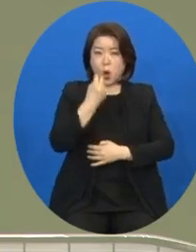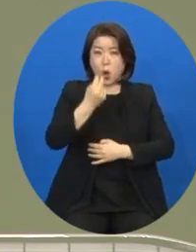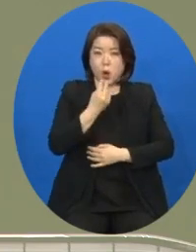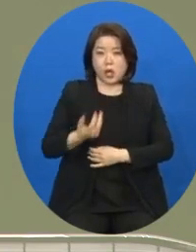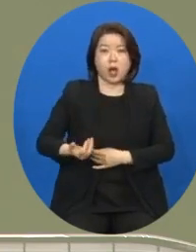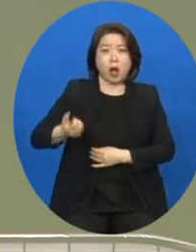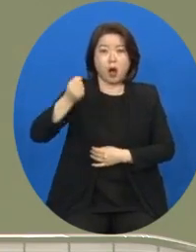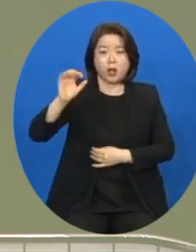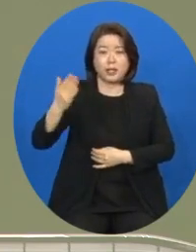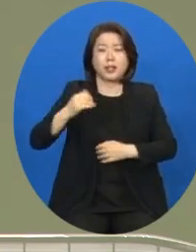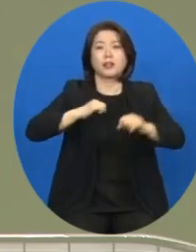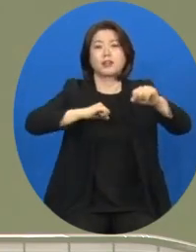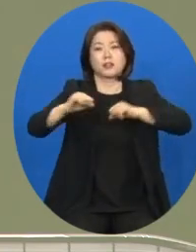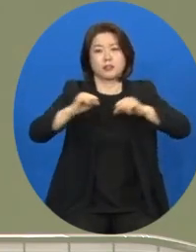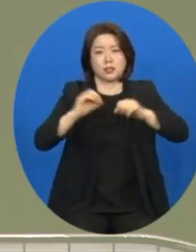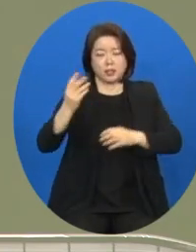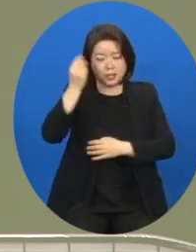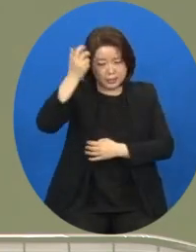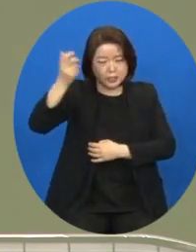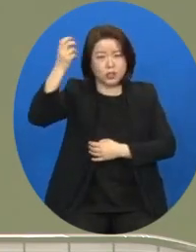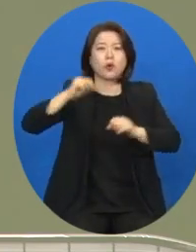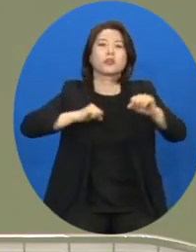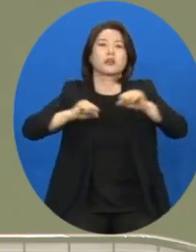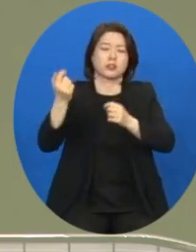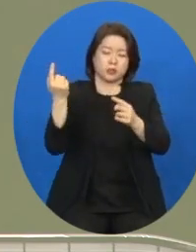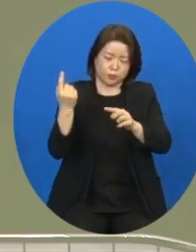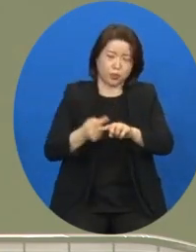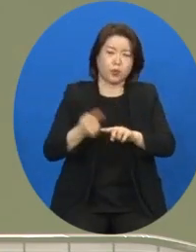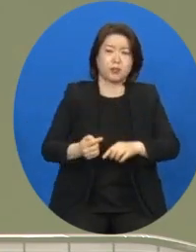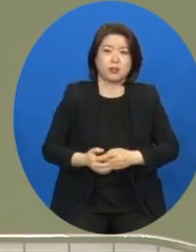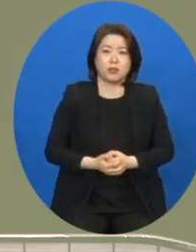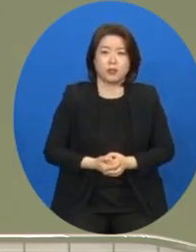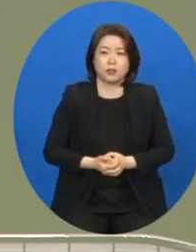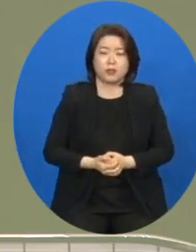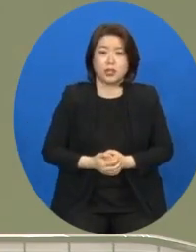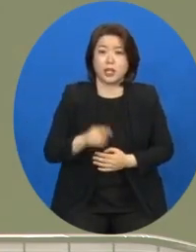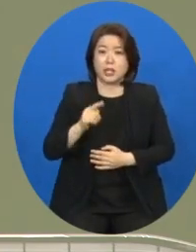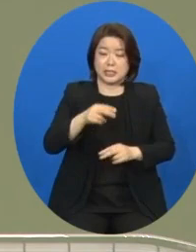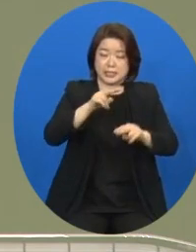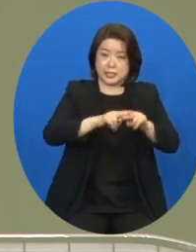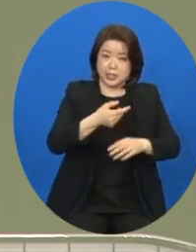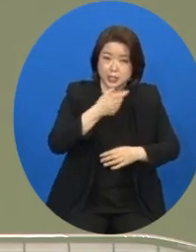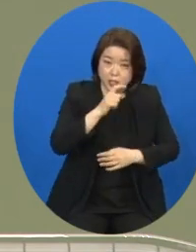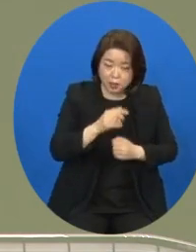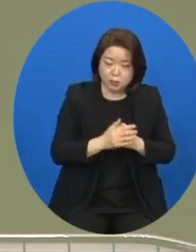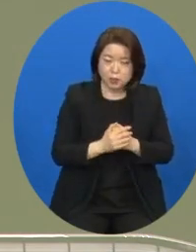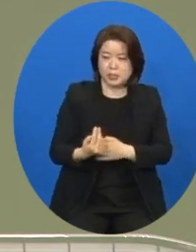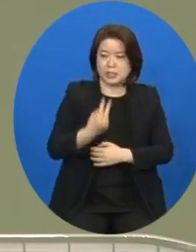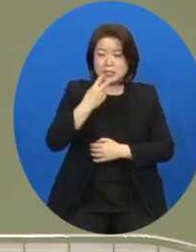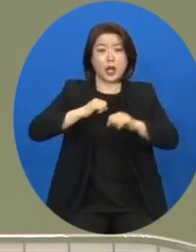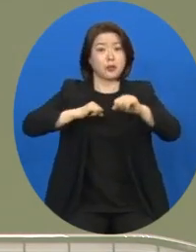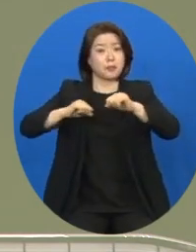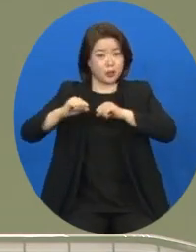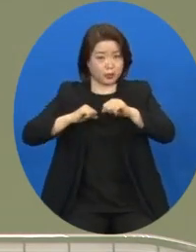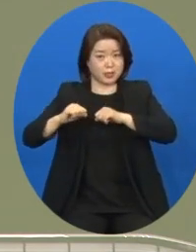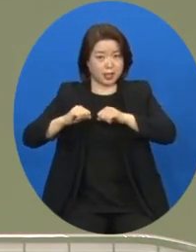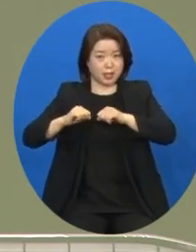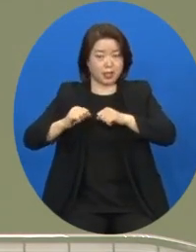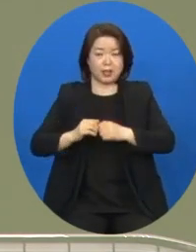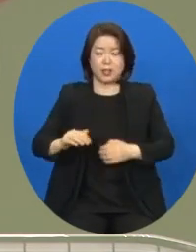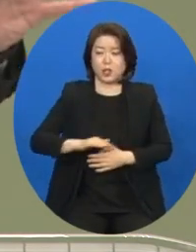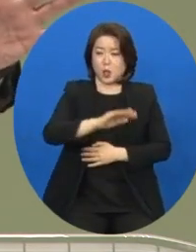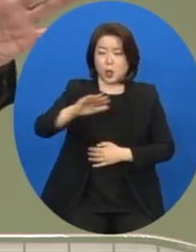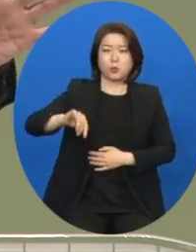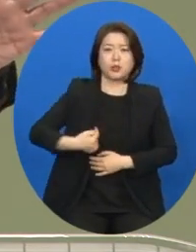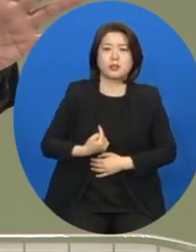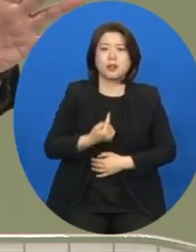역사가 성령의 역사라는 거죠. 자, 그 이 샘물의 생명의 역사는 우리